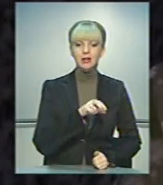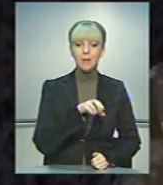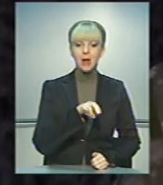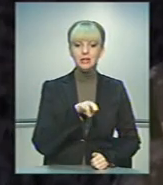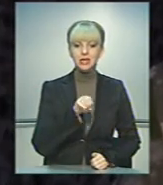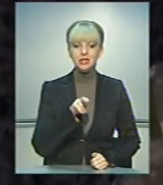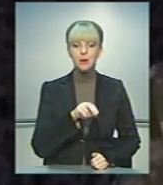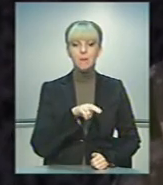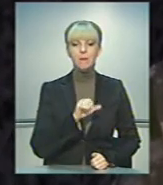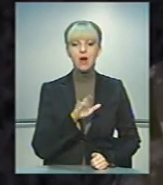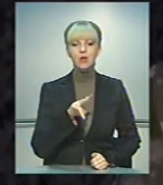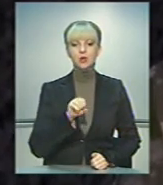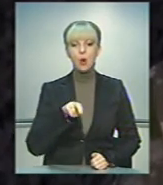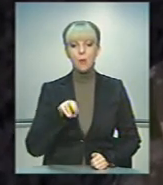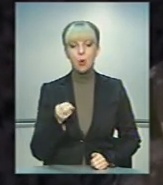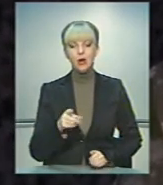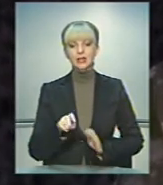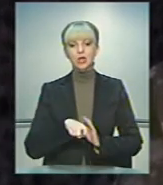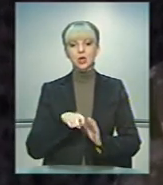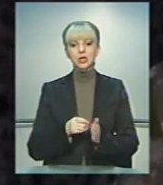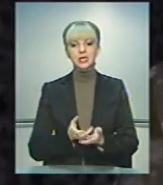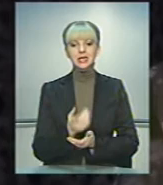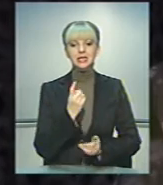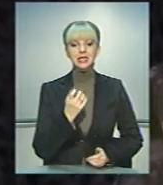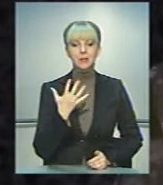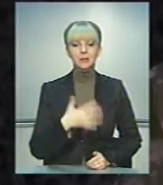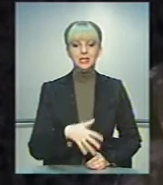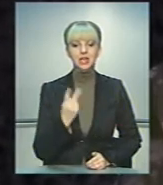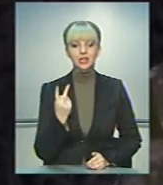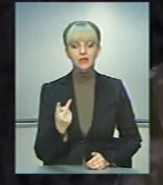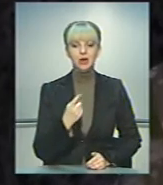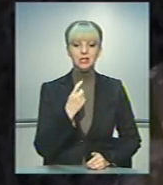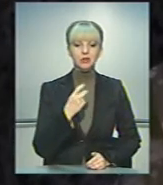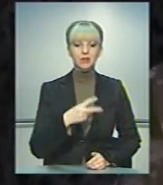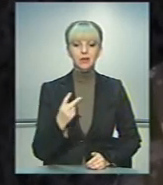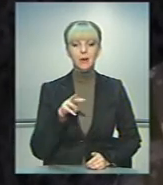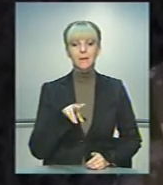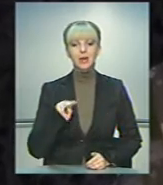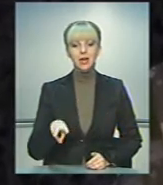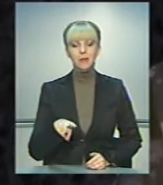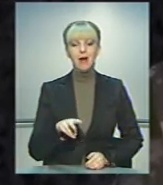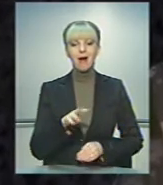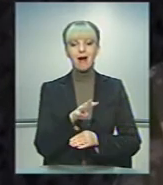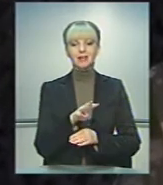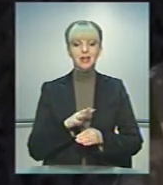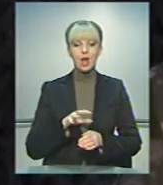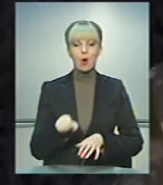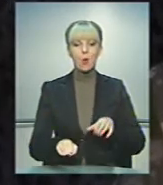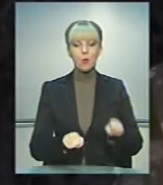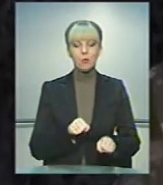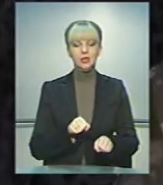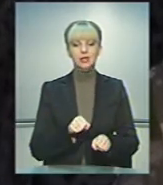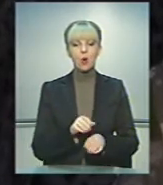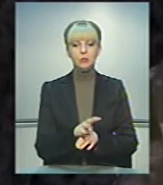та Павлополя. На Донецькому напрямку 152 та 122-мм артилерії окупанти